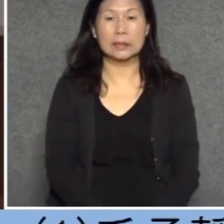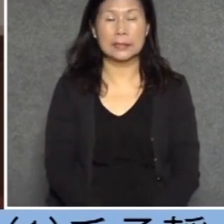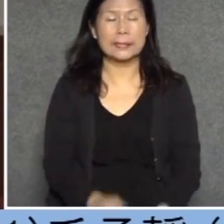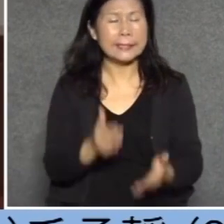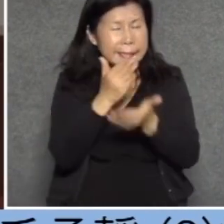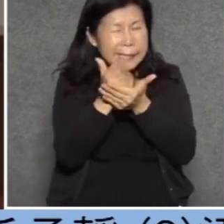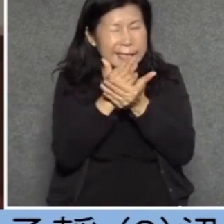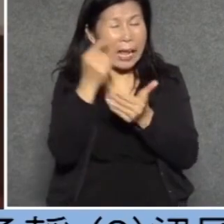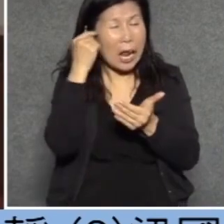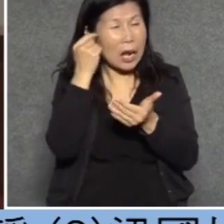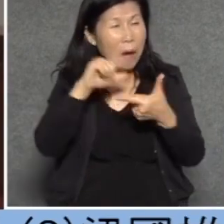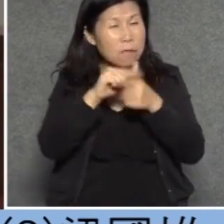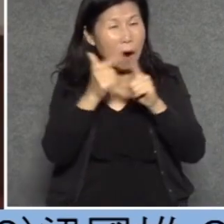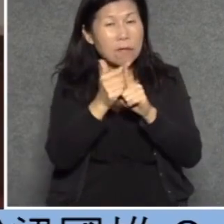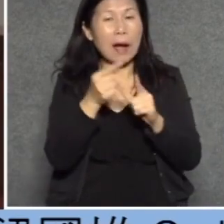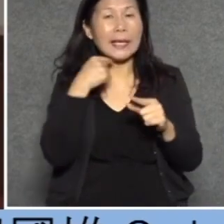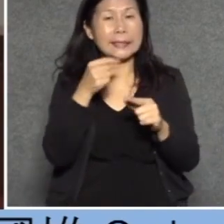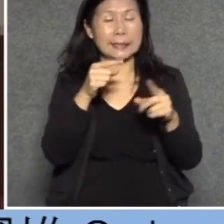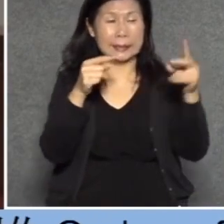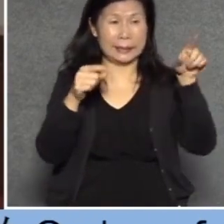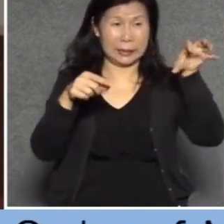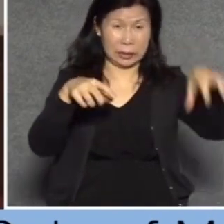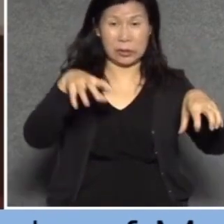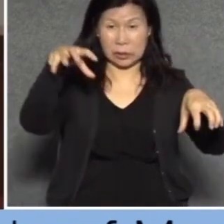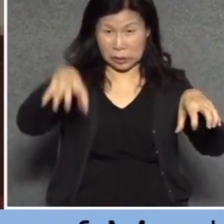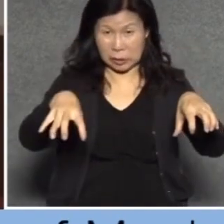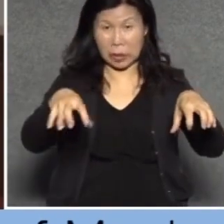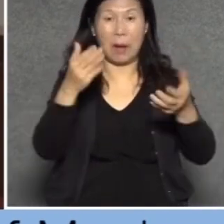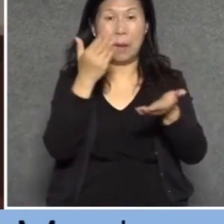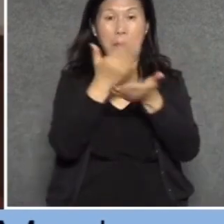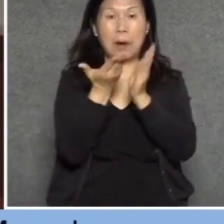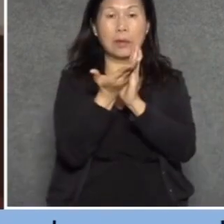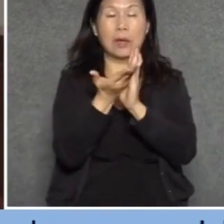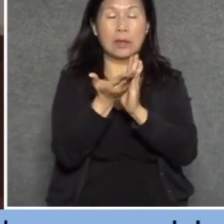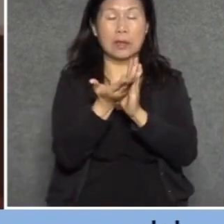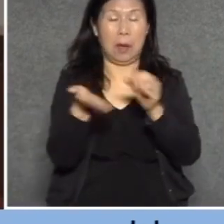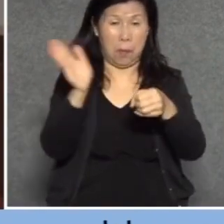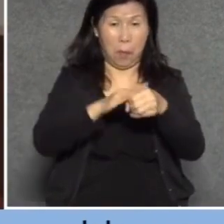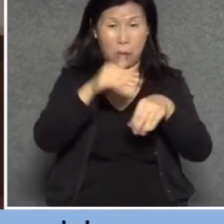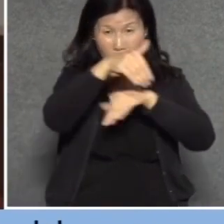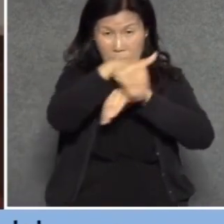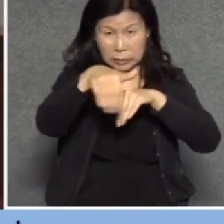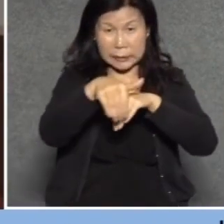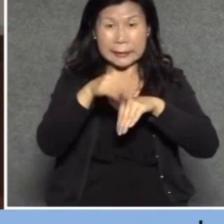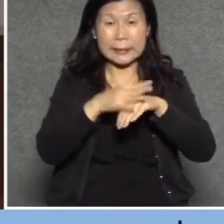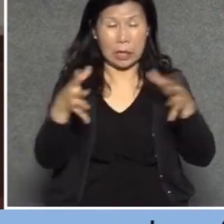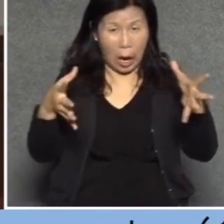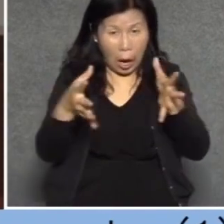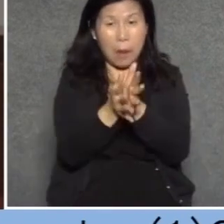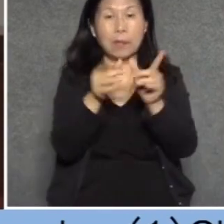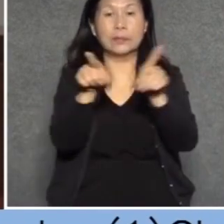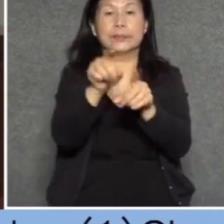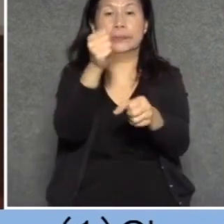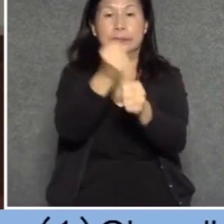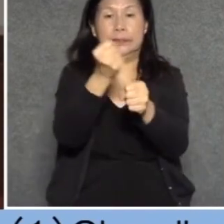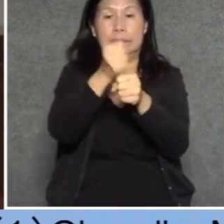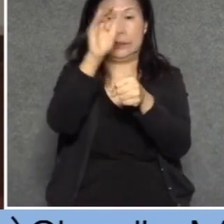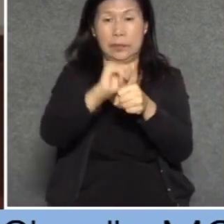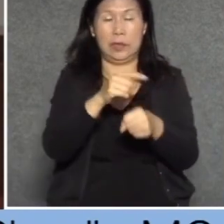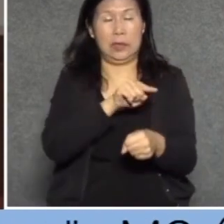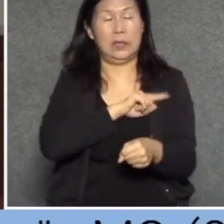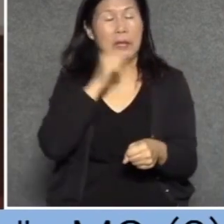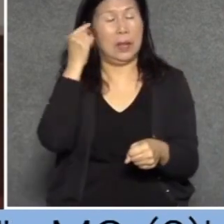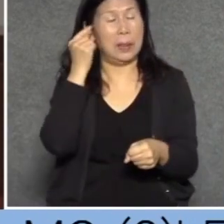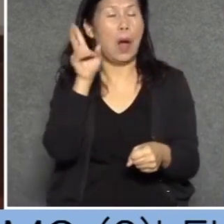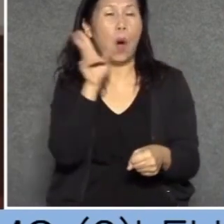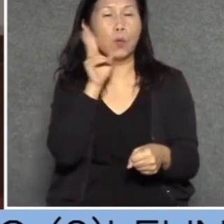討將呢兩個不同嘅補償計劃咧，係予以合併。呢個即係我自己覺得係